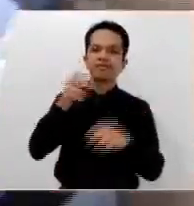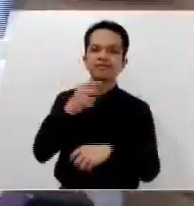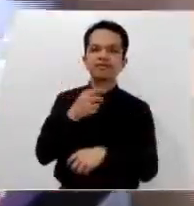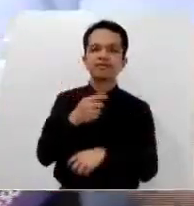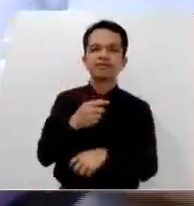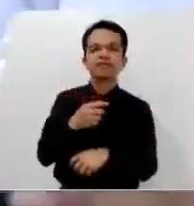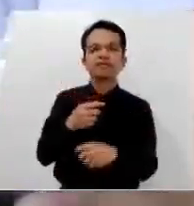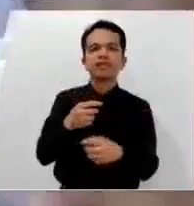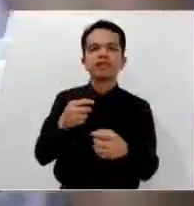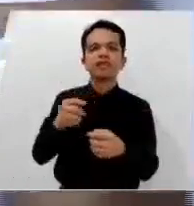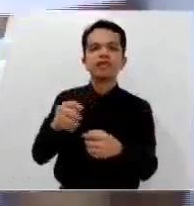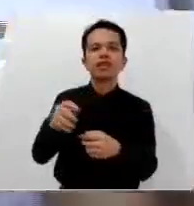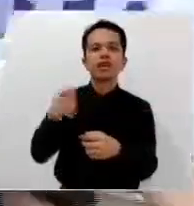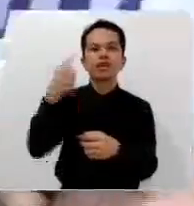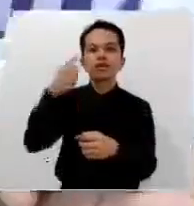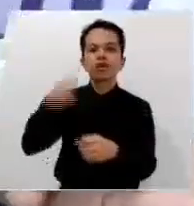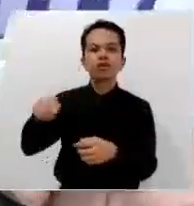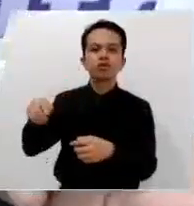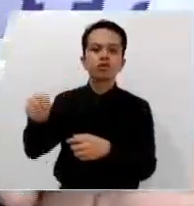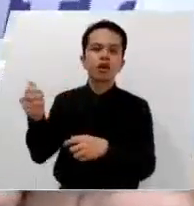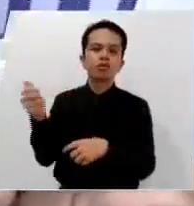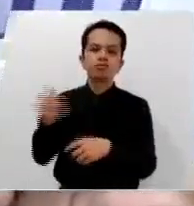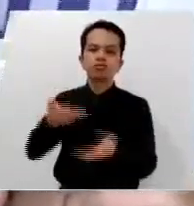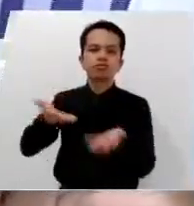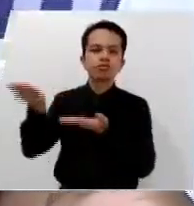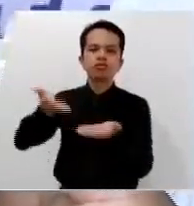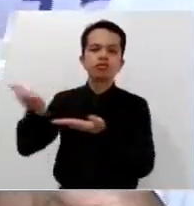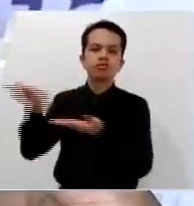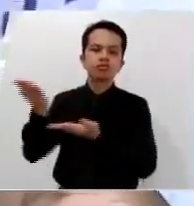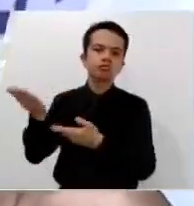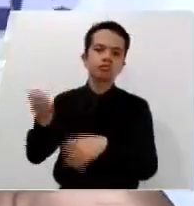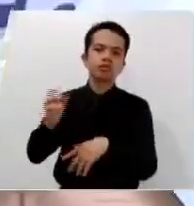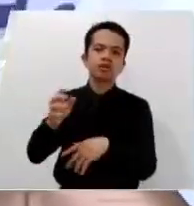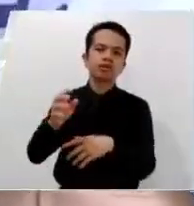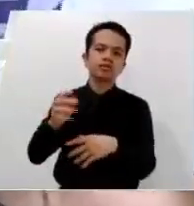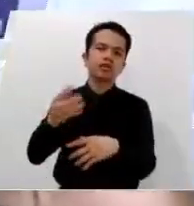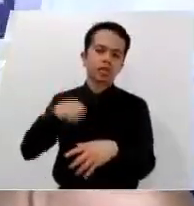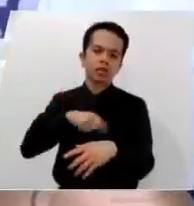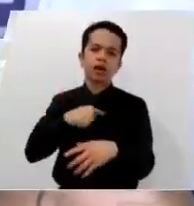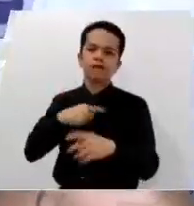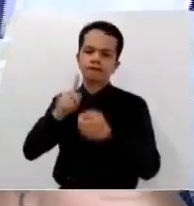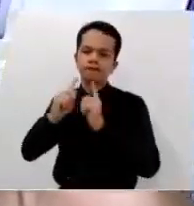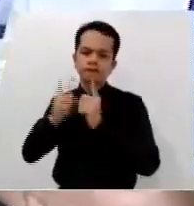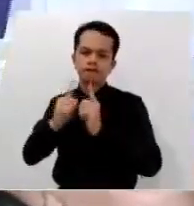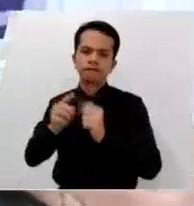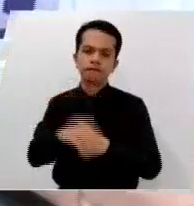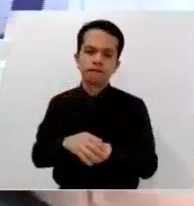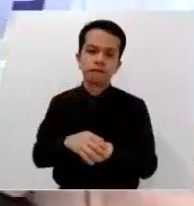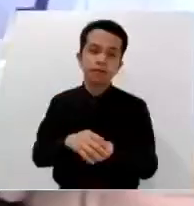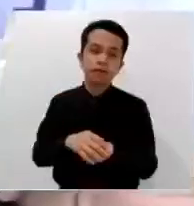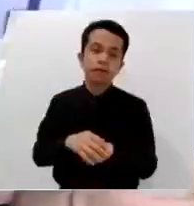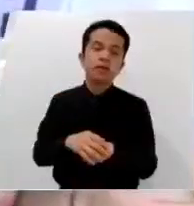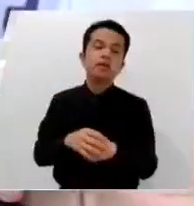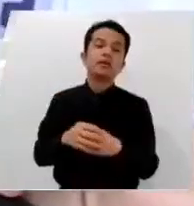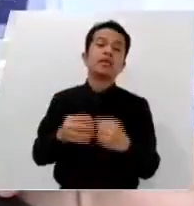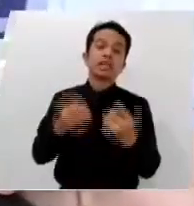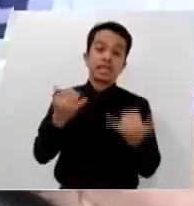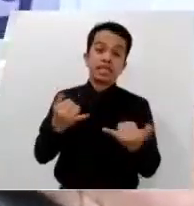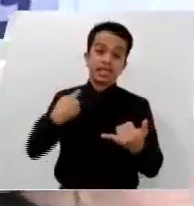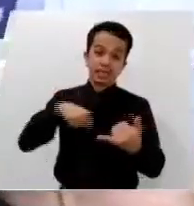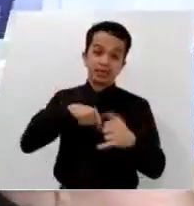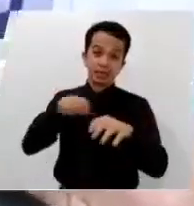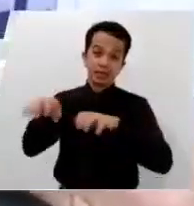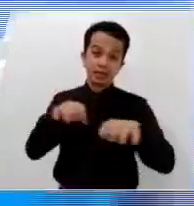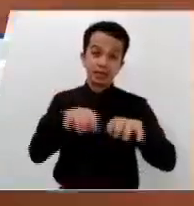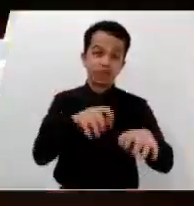cargo forwarders natin. May mga nakausap na sila dyan at tayo rin nag-coordinate din. Also, kasama sa mga efforts natin dyan, ang law enforcement,